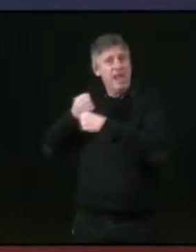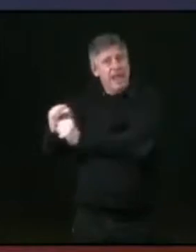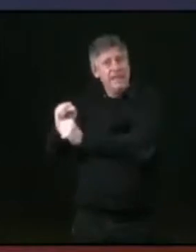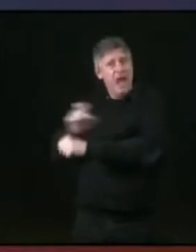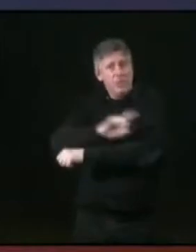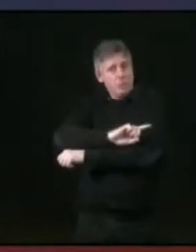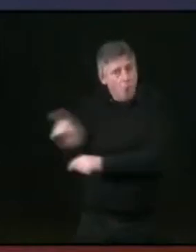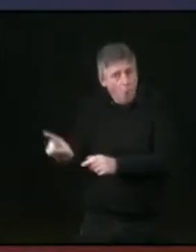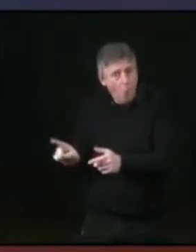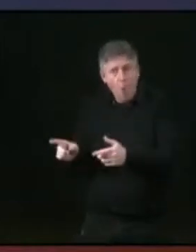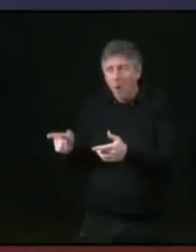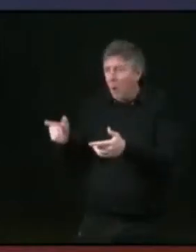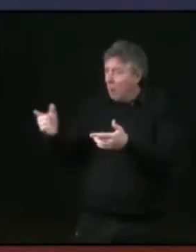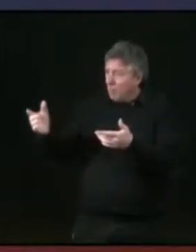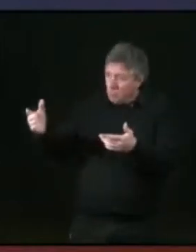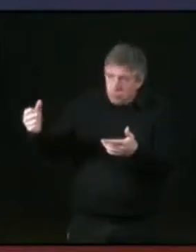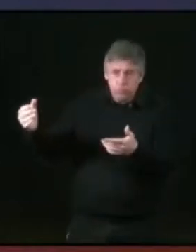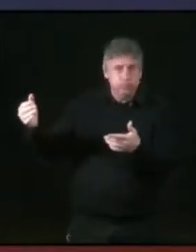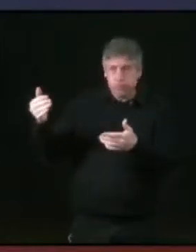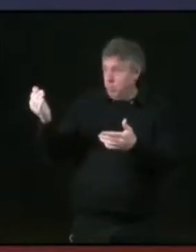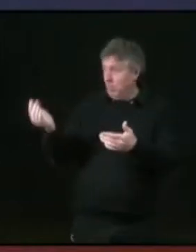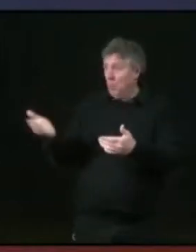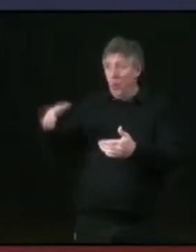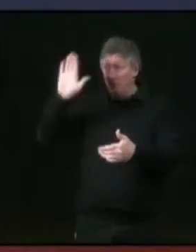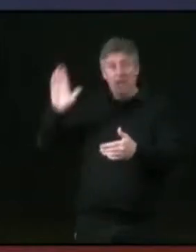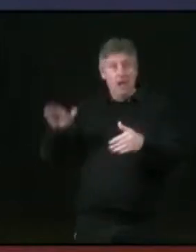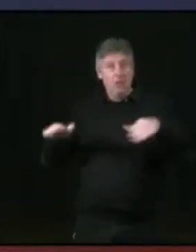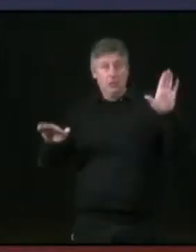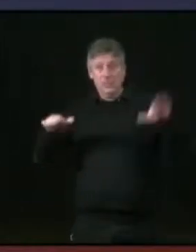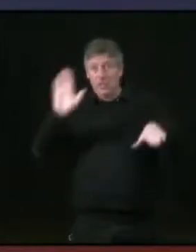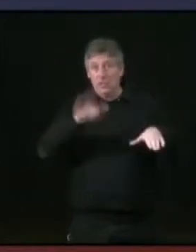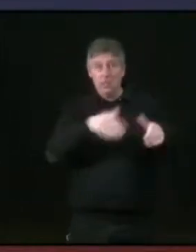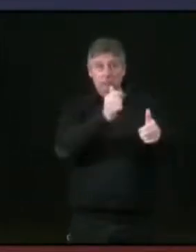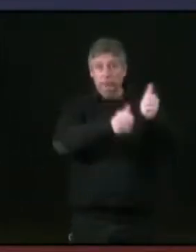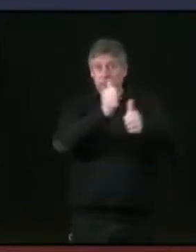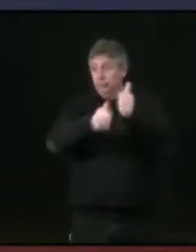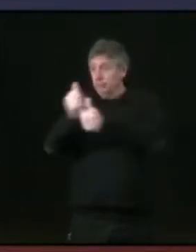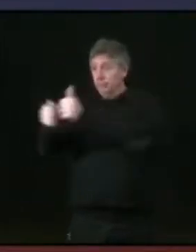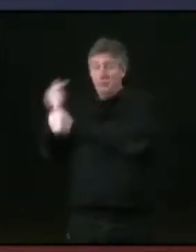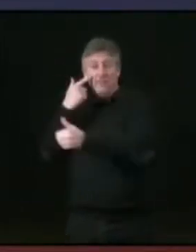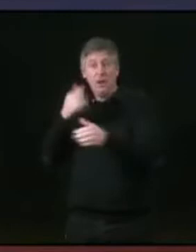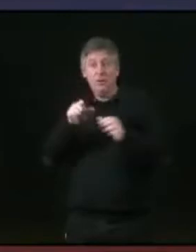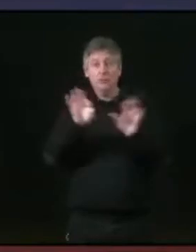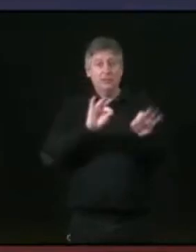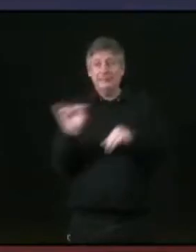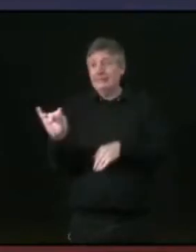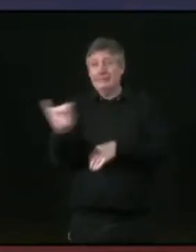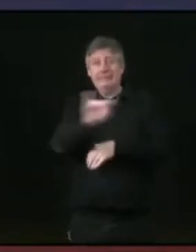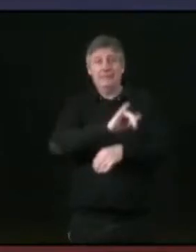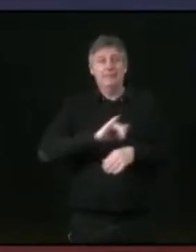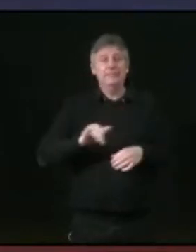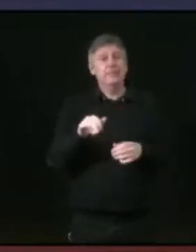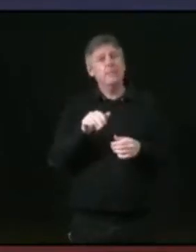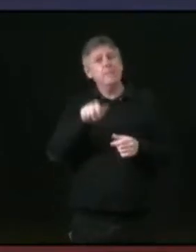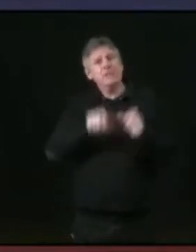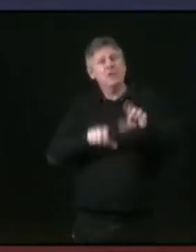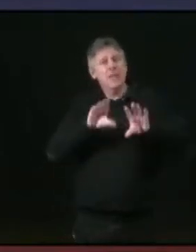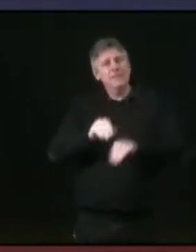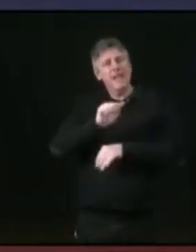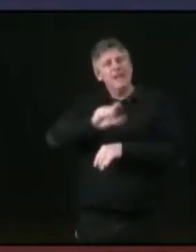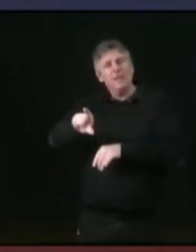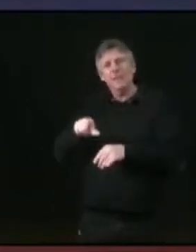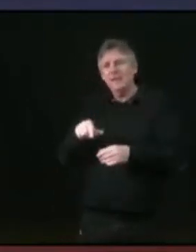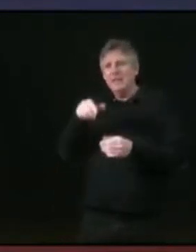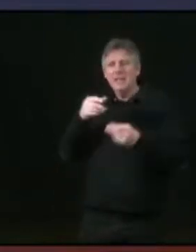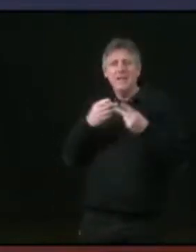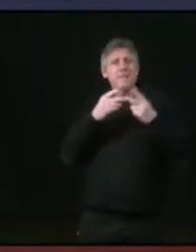contre, qu'on me donne quand même l'objet de vouloir, oui, que les Alfortvillais aient des choses de